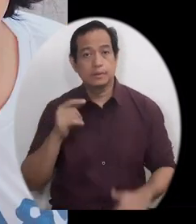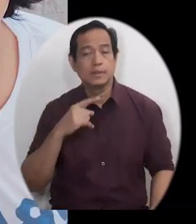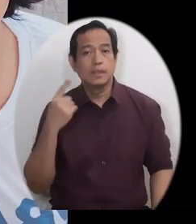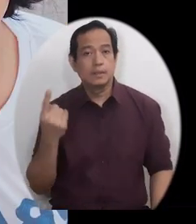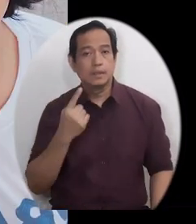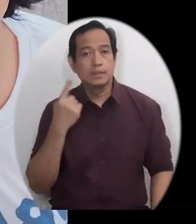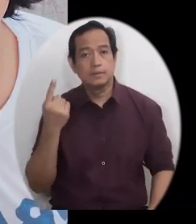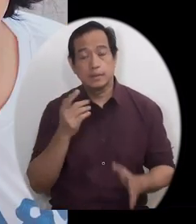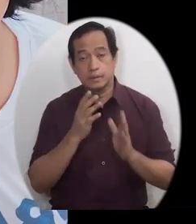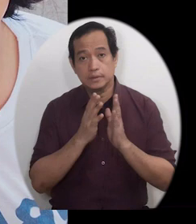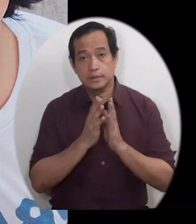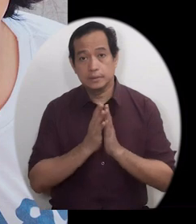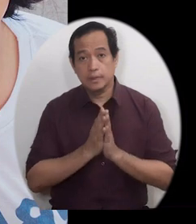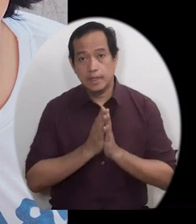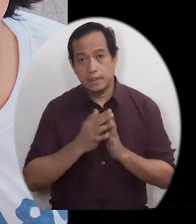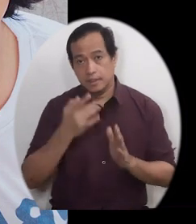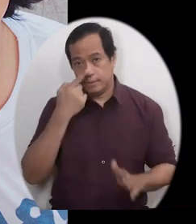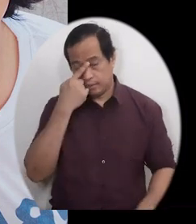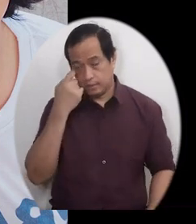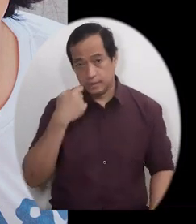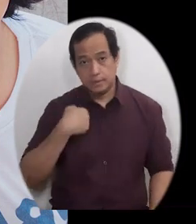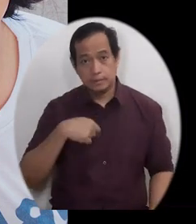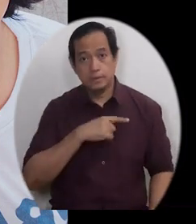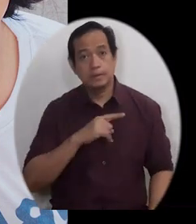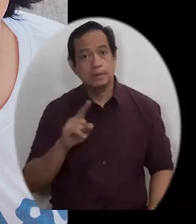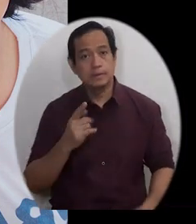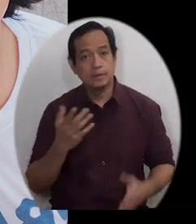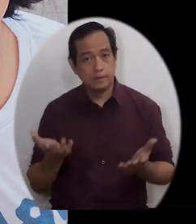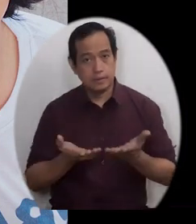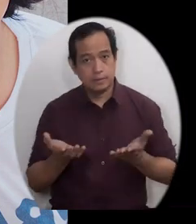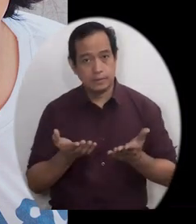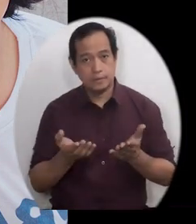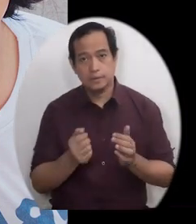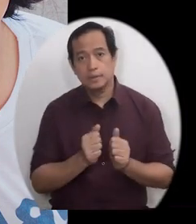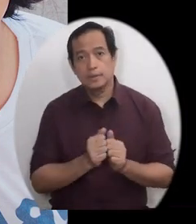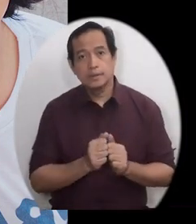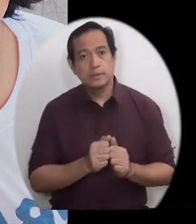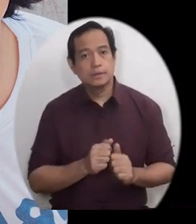Palagi siyang magdasal kasi andito lang kami sa likod niya.